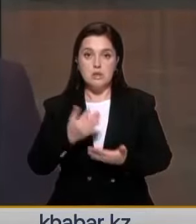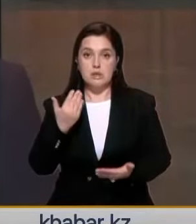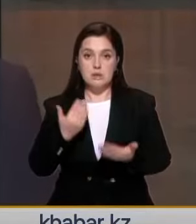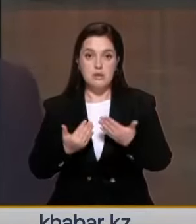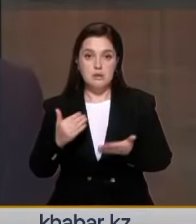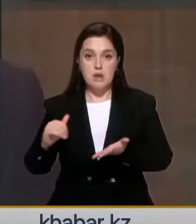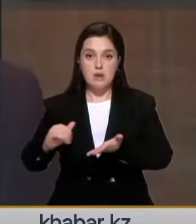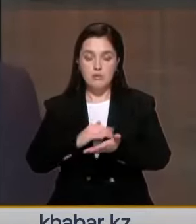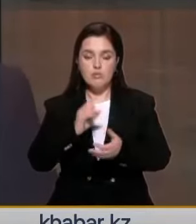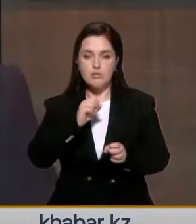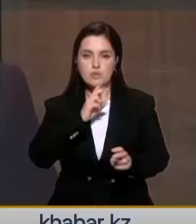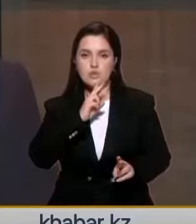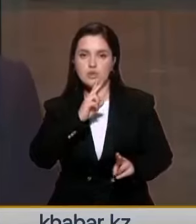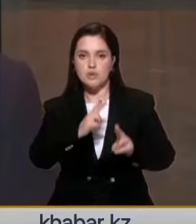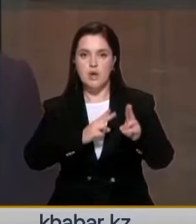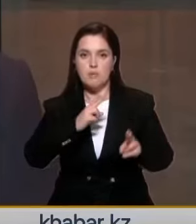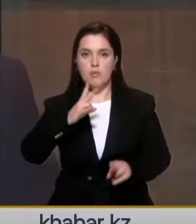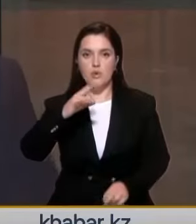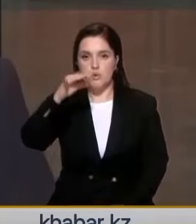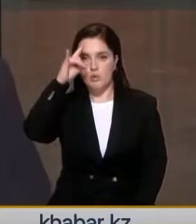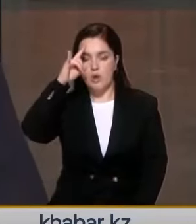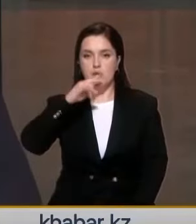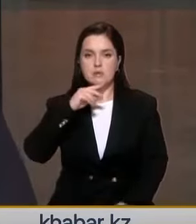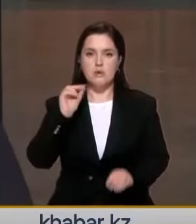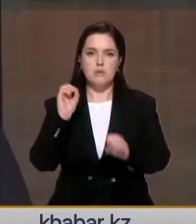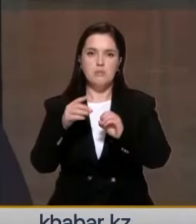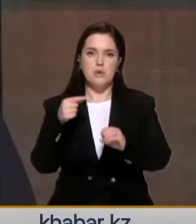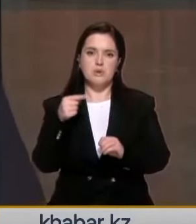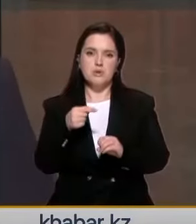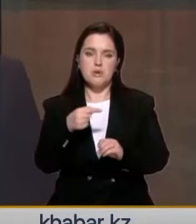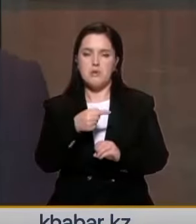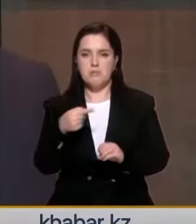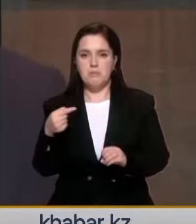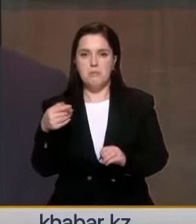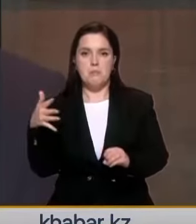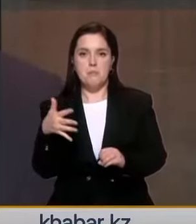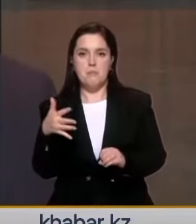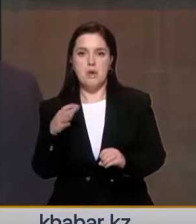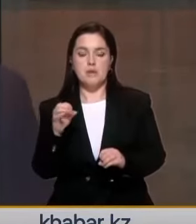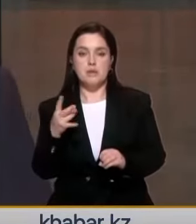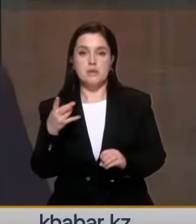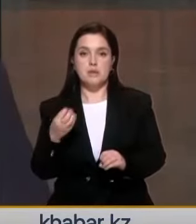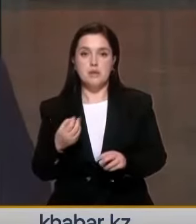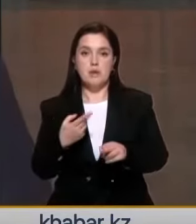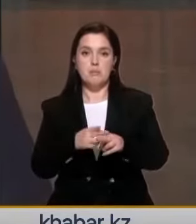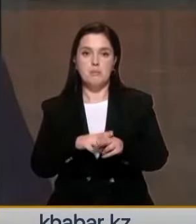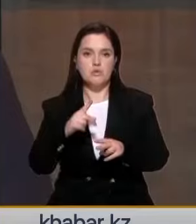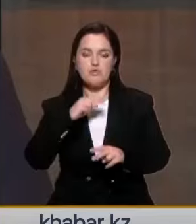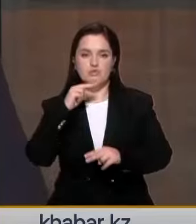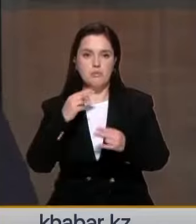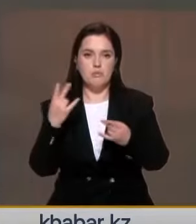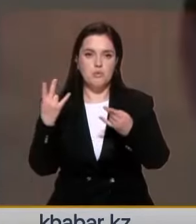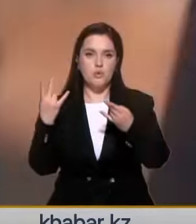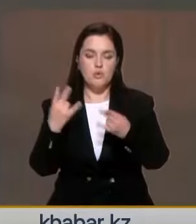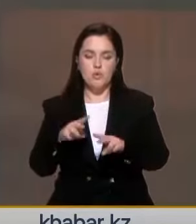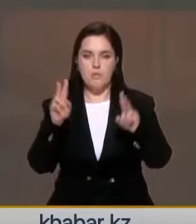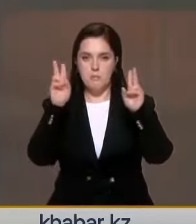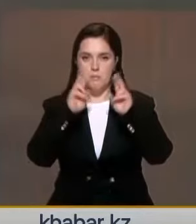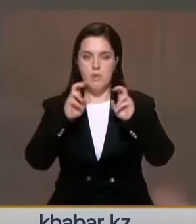отправившийся но казахстанцы обычно скидывают от 1000 до 5000 тенге и соответственно не подают жалобы